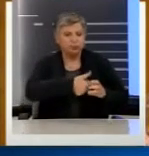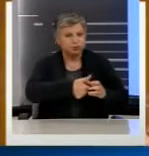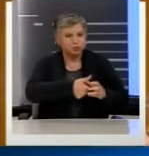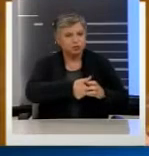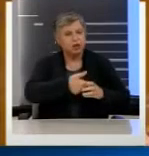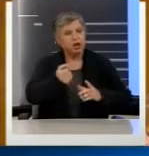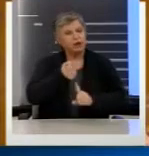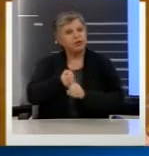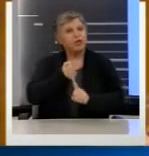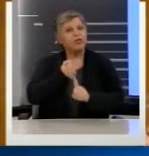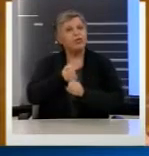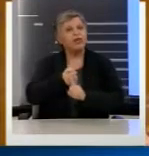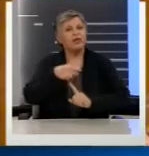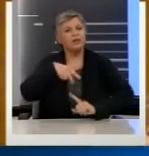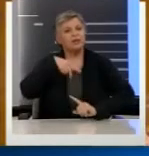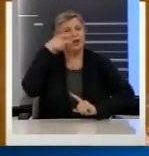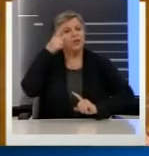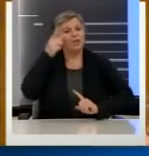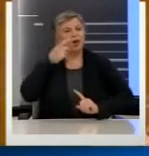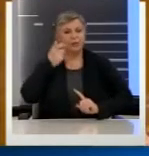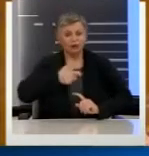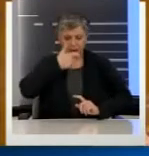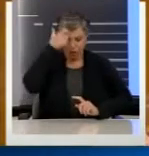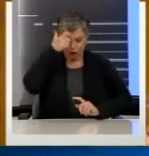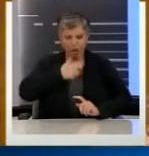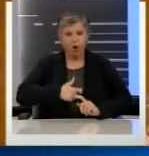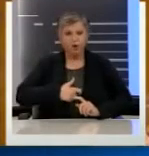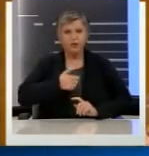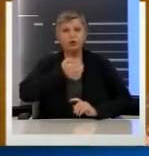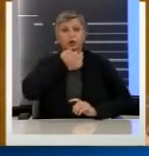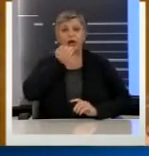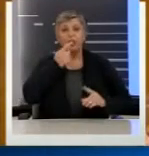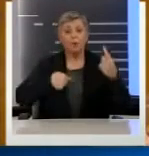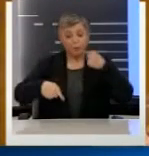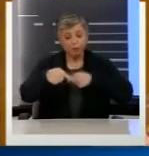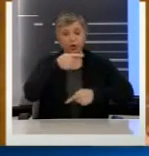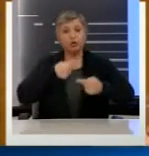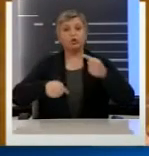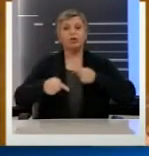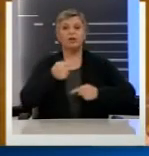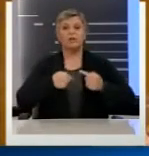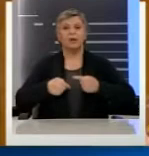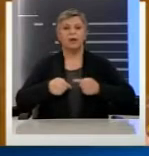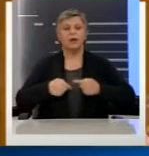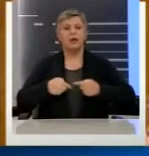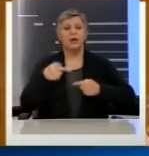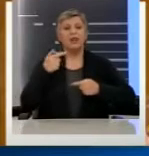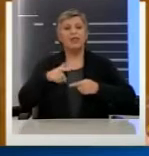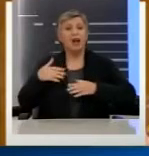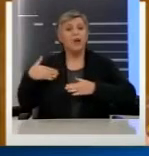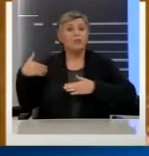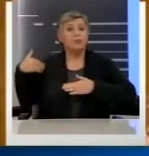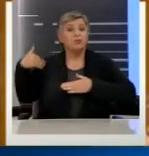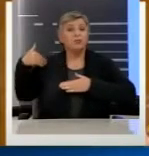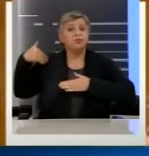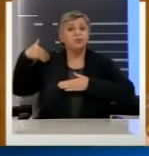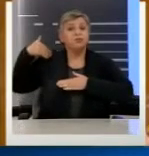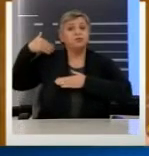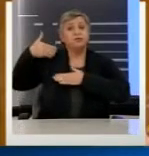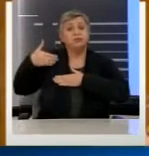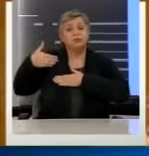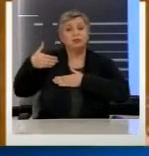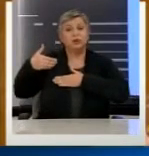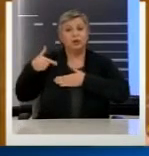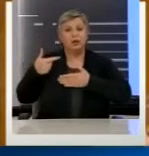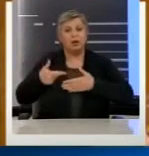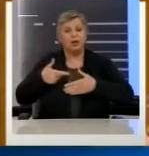του δικαιώματος του αυτοπροσδιορισμού όλες τις τελευταίες δεκαετίες μετά τη μεταπολίτευση. Και δεν πρέπει να έχουμε κοντή